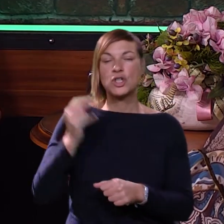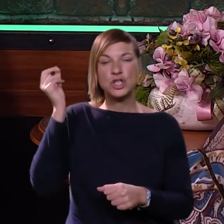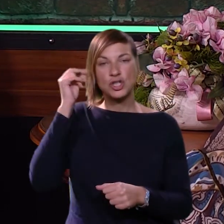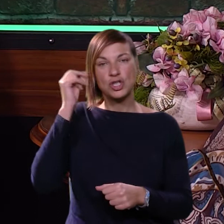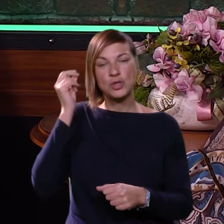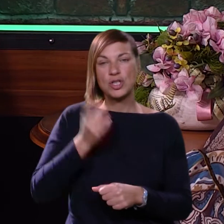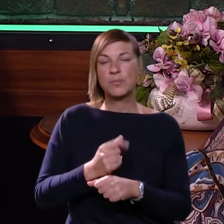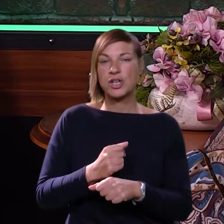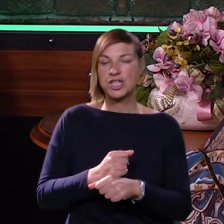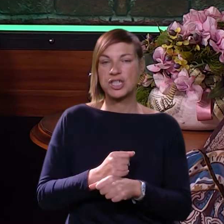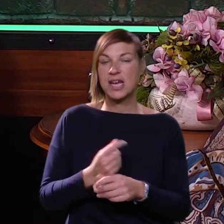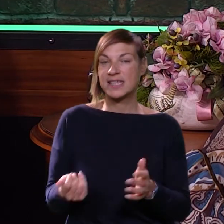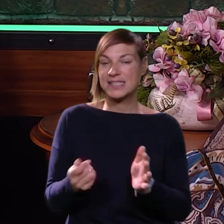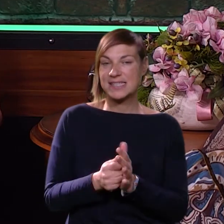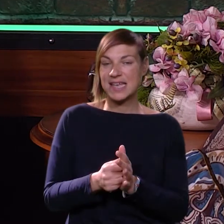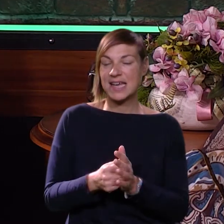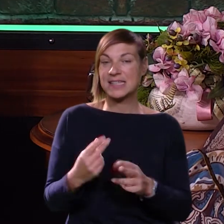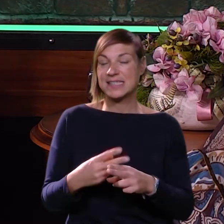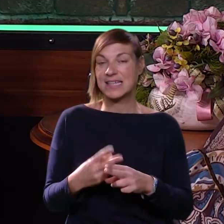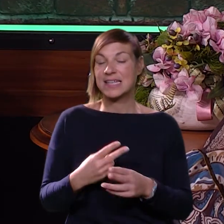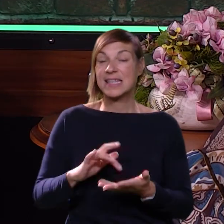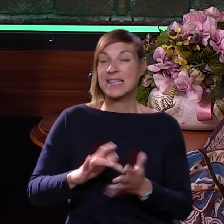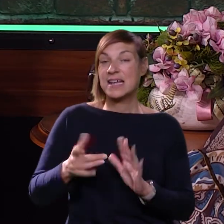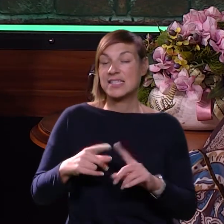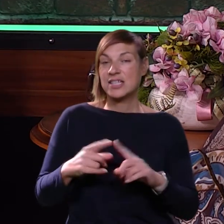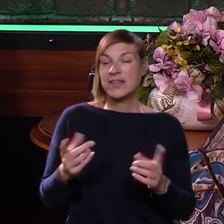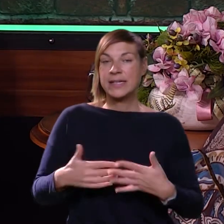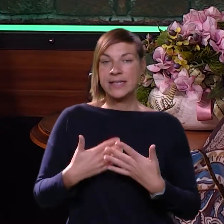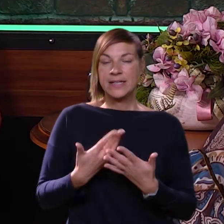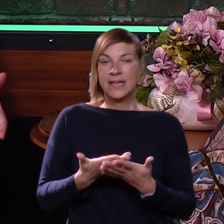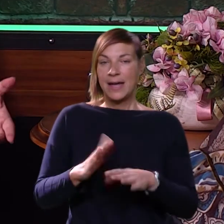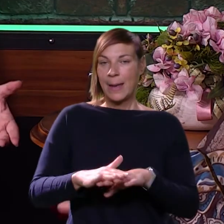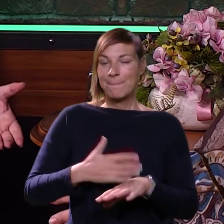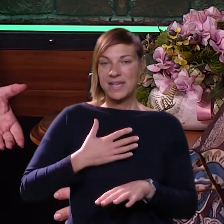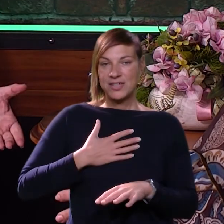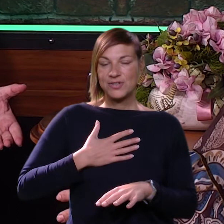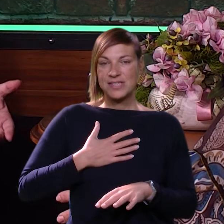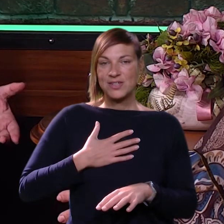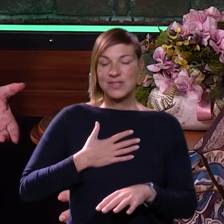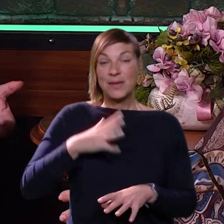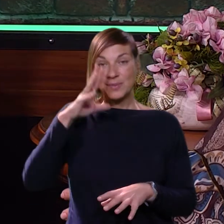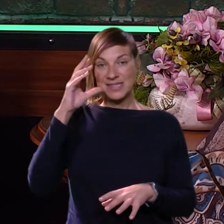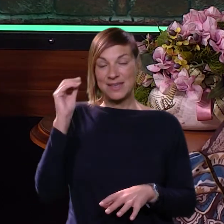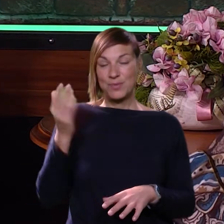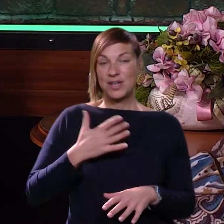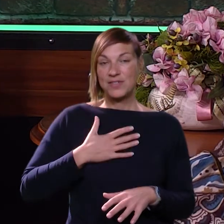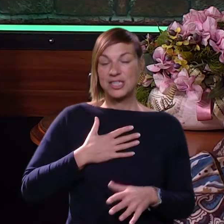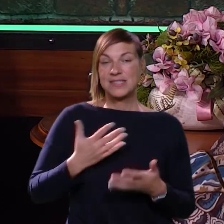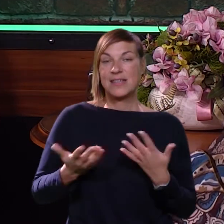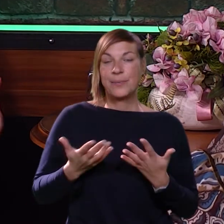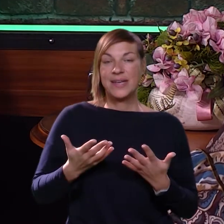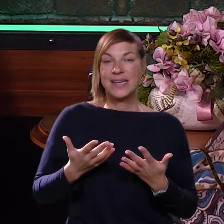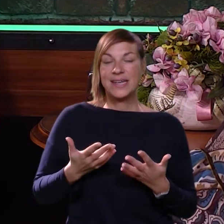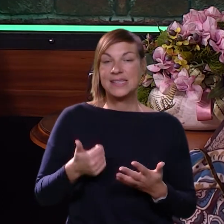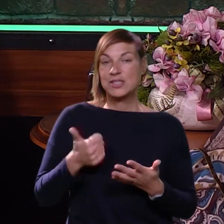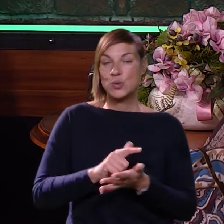moraš slušati, moraš raditi, moraš zaraditi za kredite, za ovo, za ono. I u stvari... A brinuti se o sebi? Da, ali u stvari zaboraviš na sebe. Ne